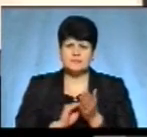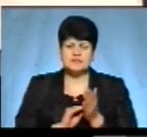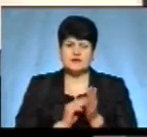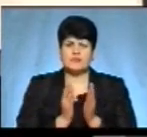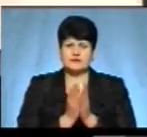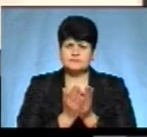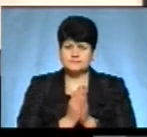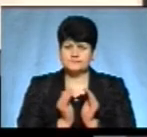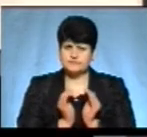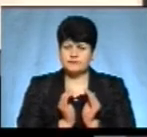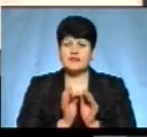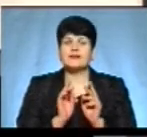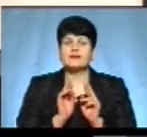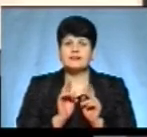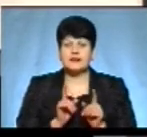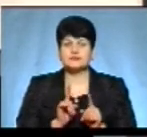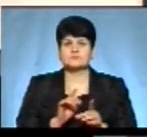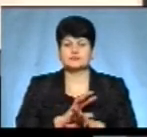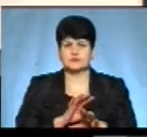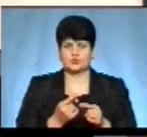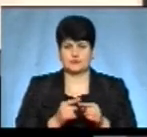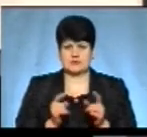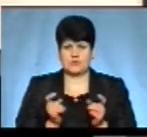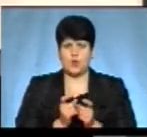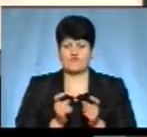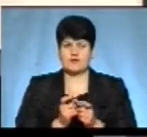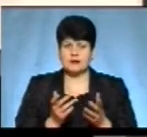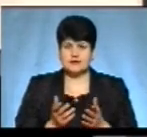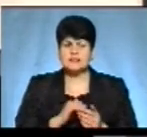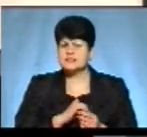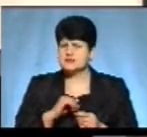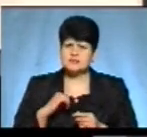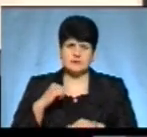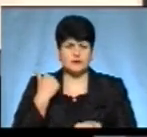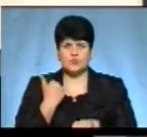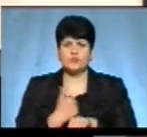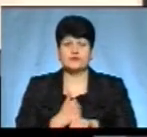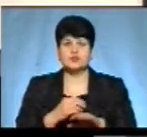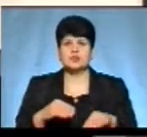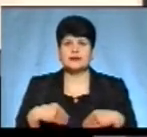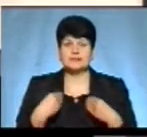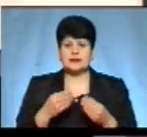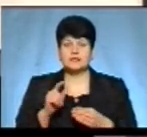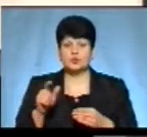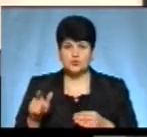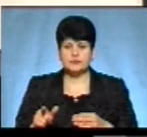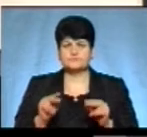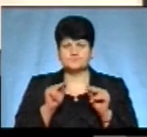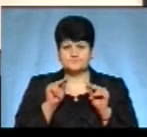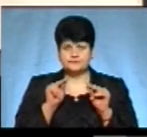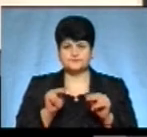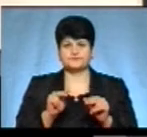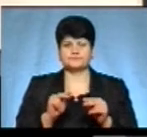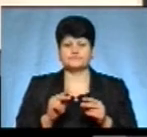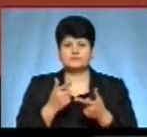методичку, яким чином уникнути таких конфліктів. І найголовніше – дати людям об'єктивну інформацію про